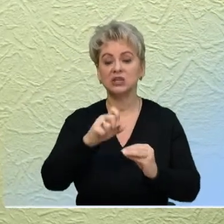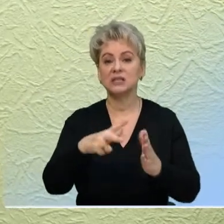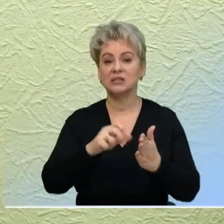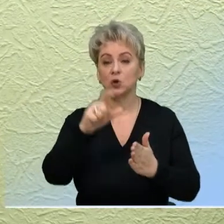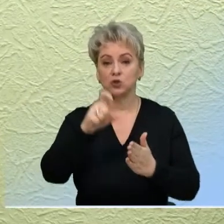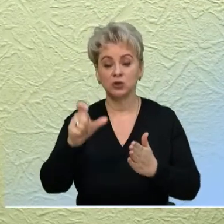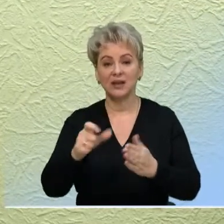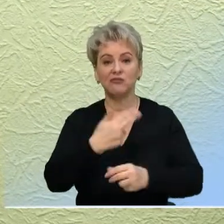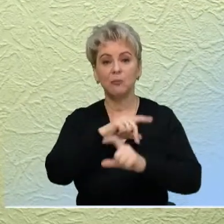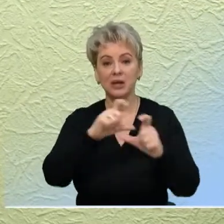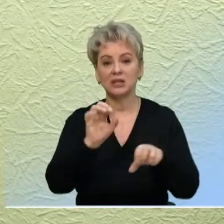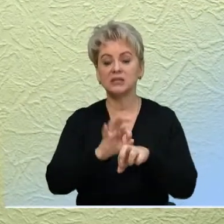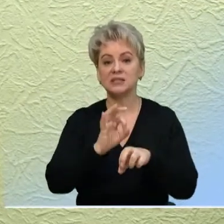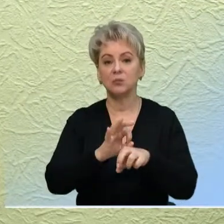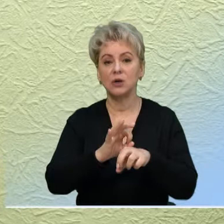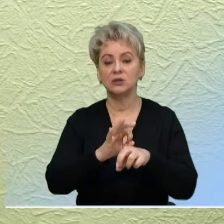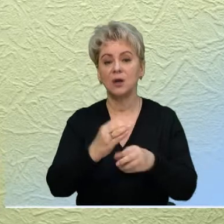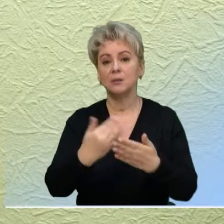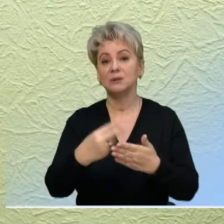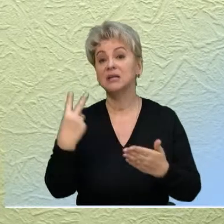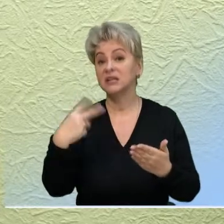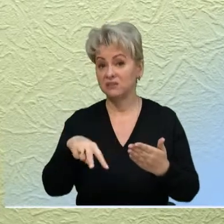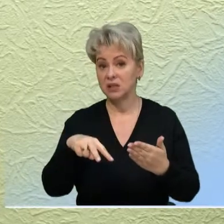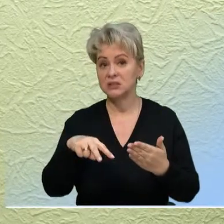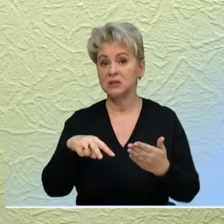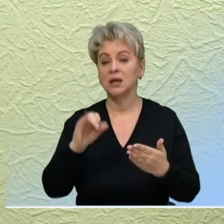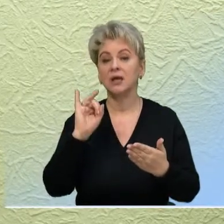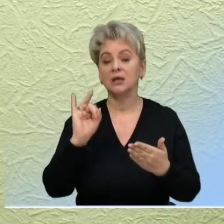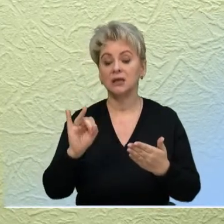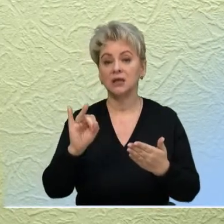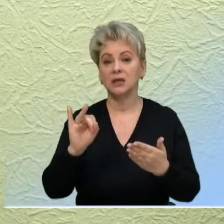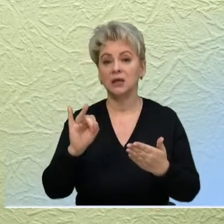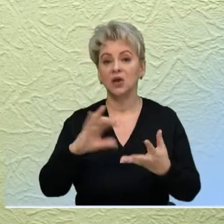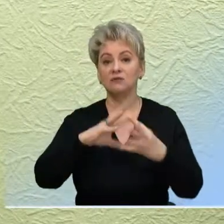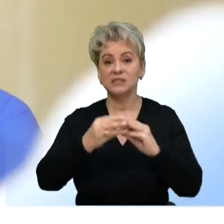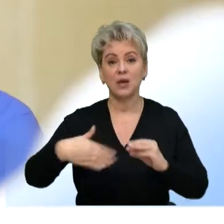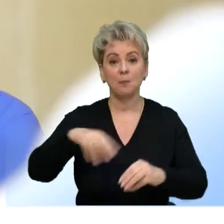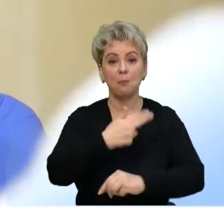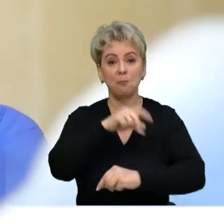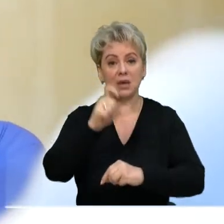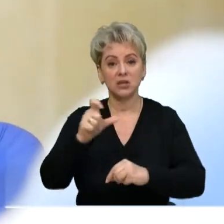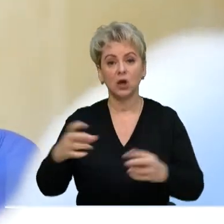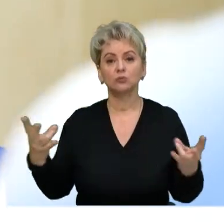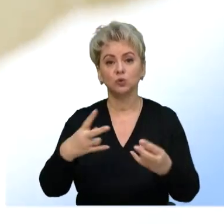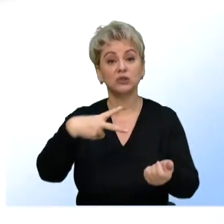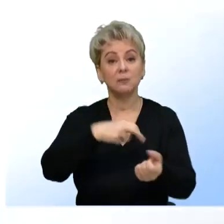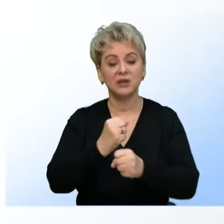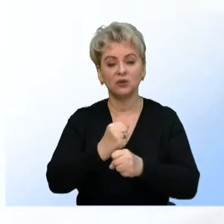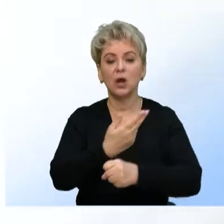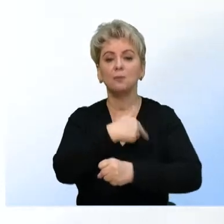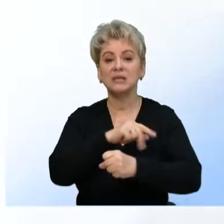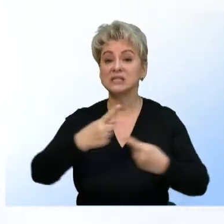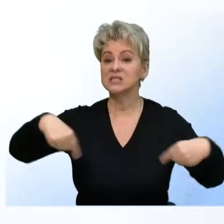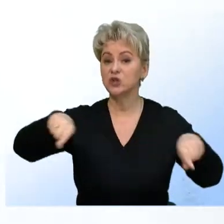поликлинике переболело не больше 20. Вот и в общем-то, всем медикам, конечно, нужно будет прививаться. В